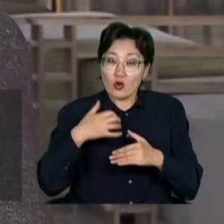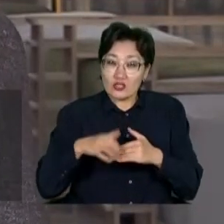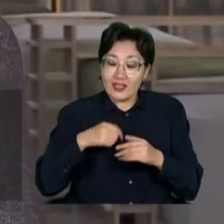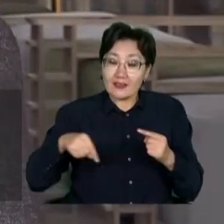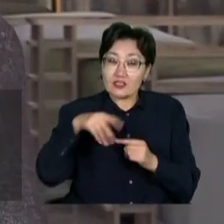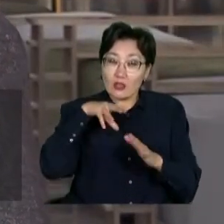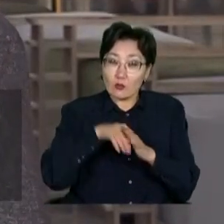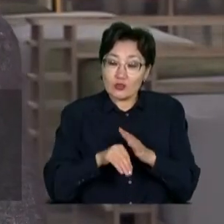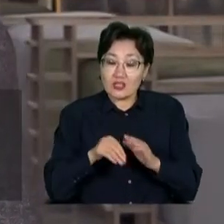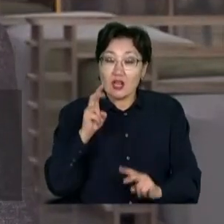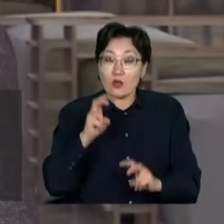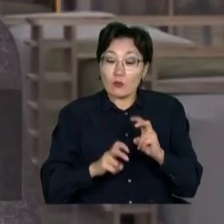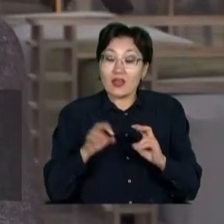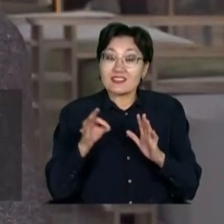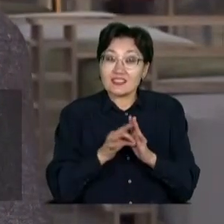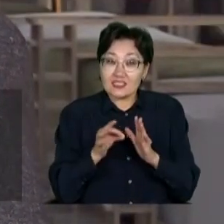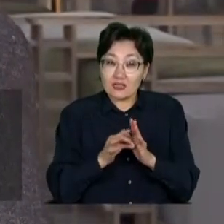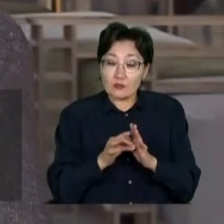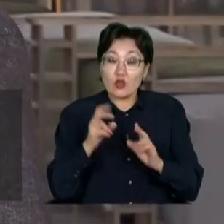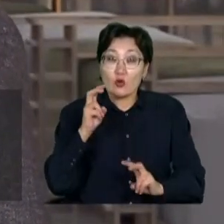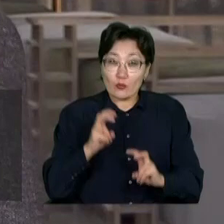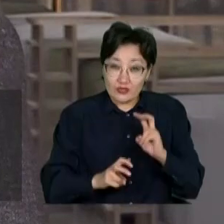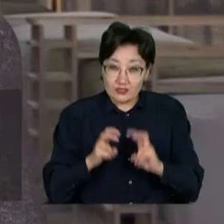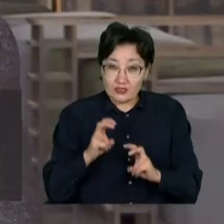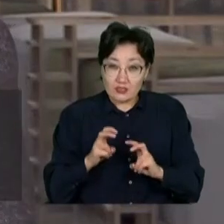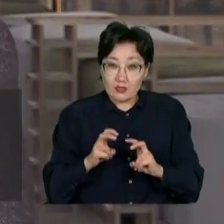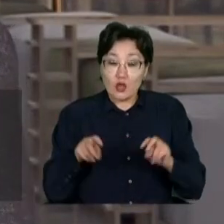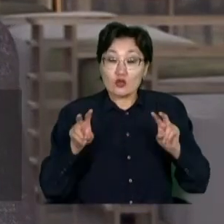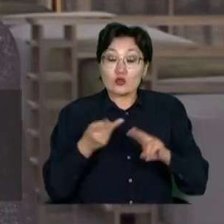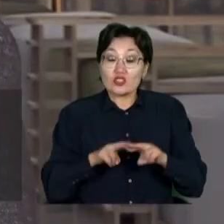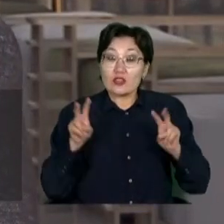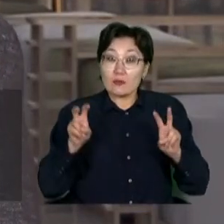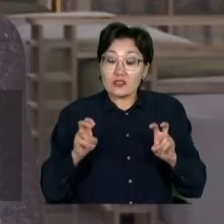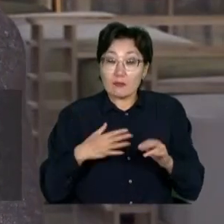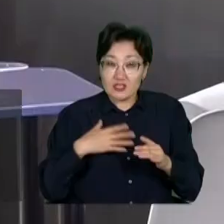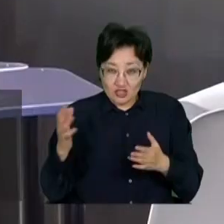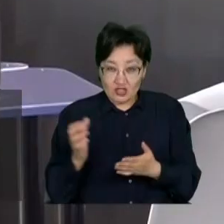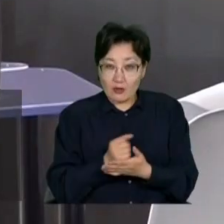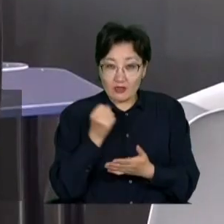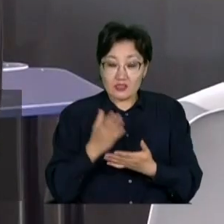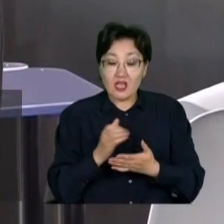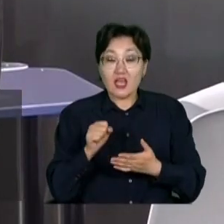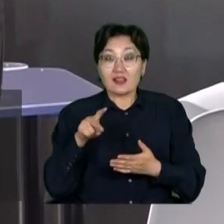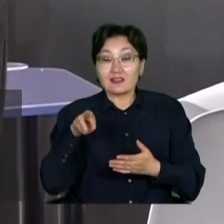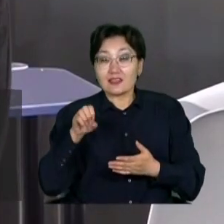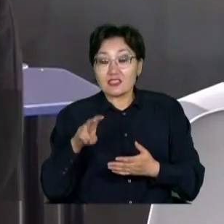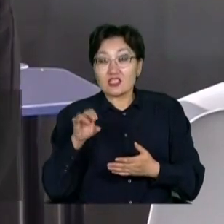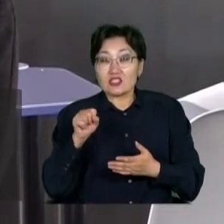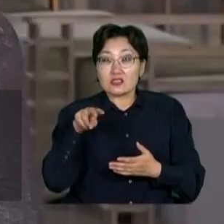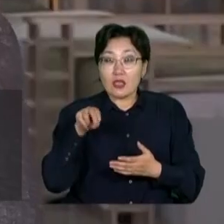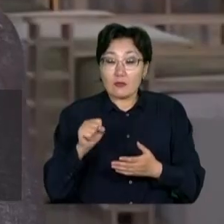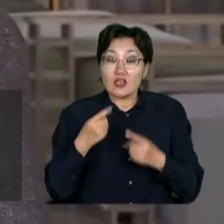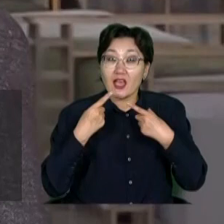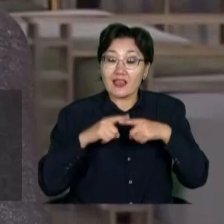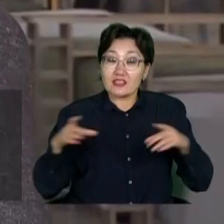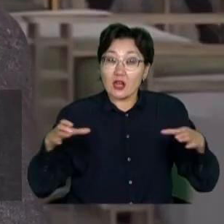ішінде өндірістік мақсаттағы кәсіпорын болып, сол номинация бойынша жеңімпаз атандық. Алтын сапаның IT компанияға